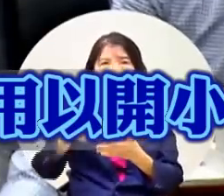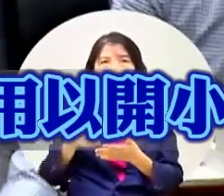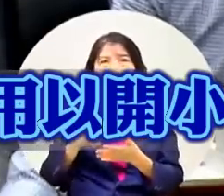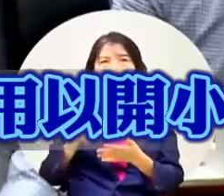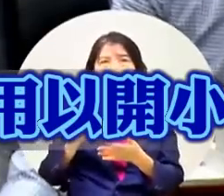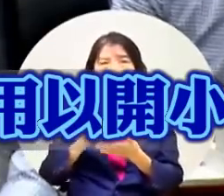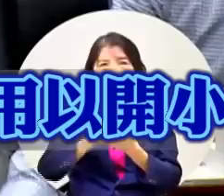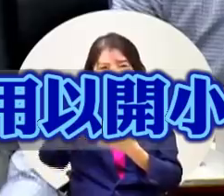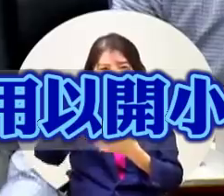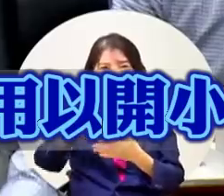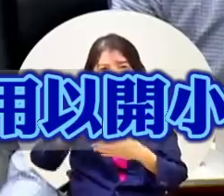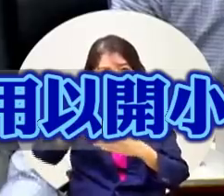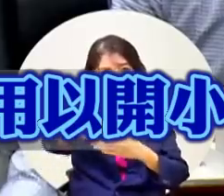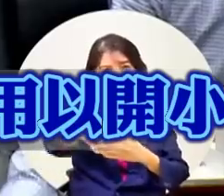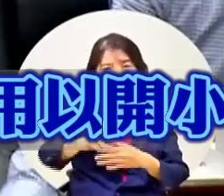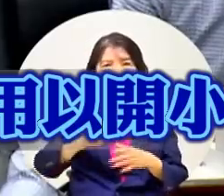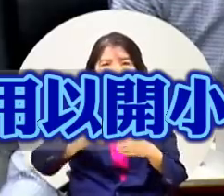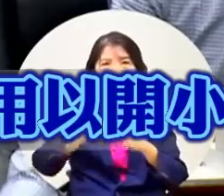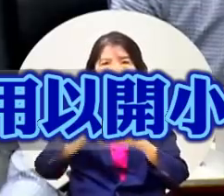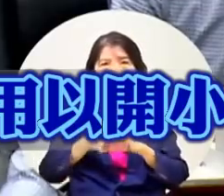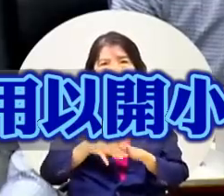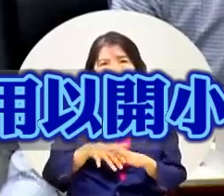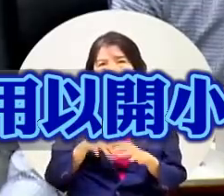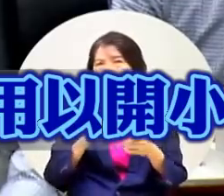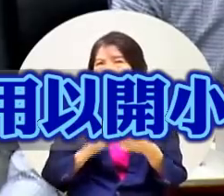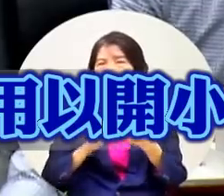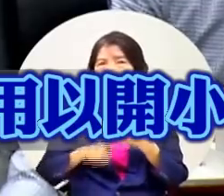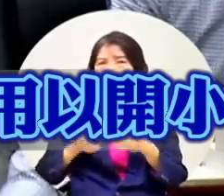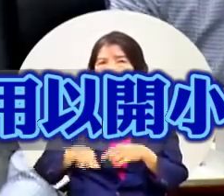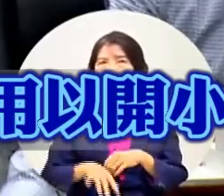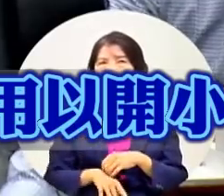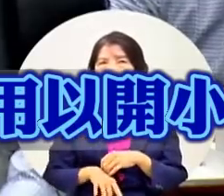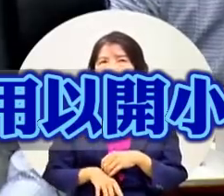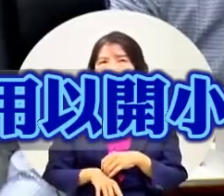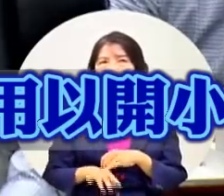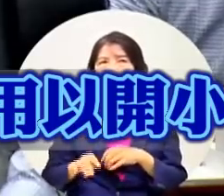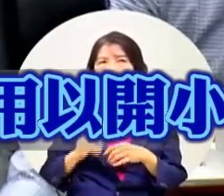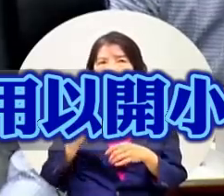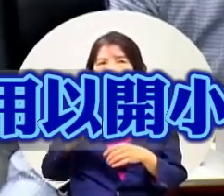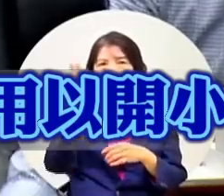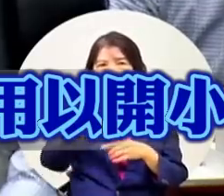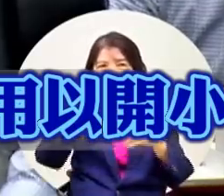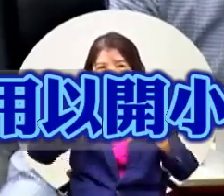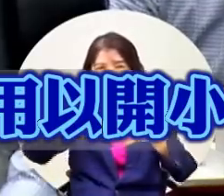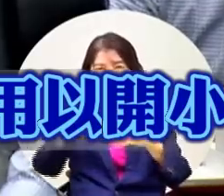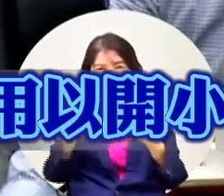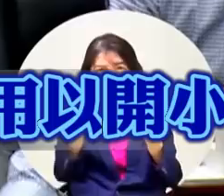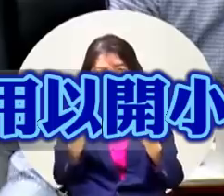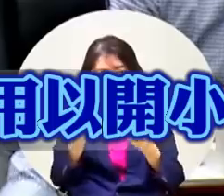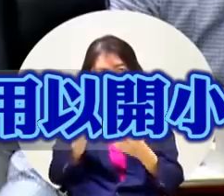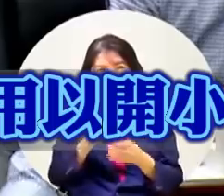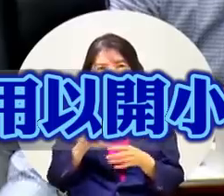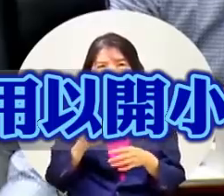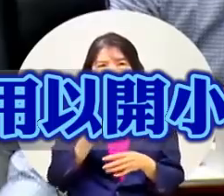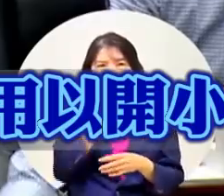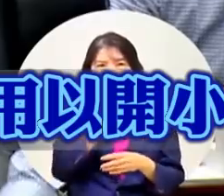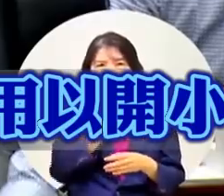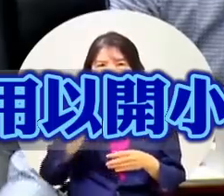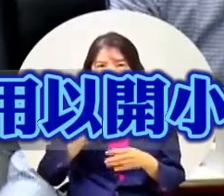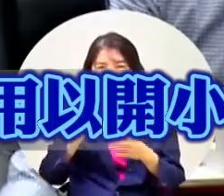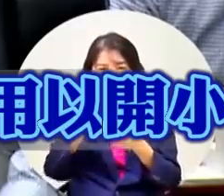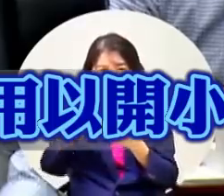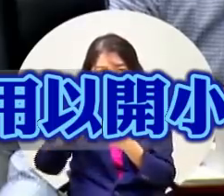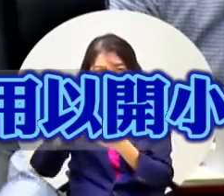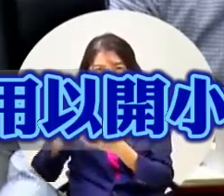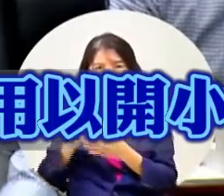的报案的程序和文化，是不是？因为要美化数据，所以说可能大家在计算数